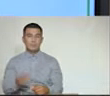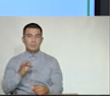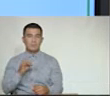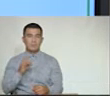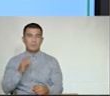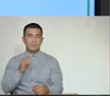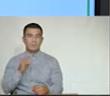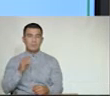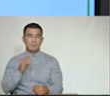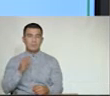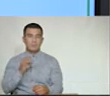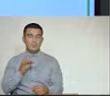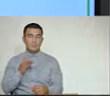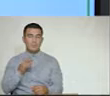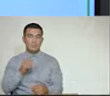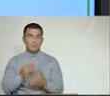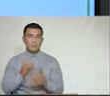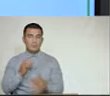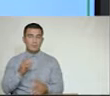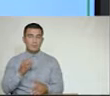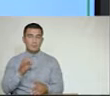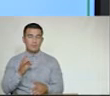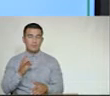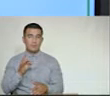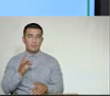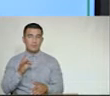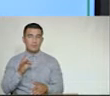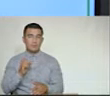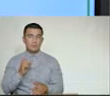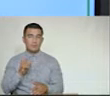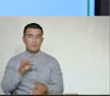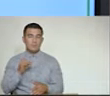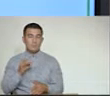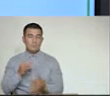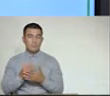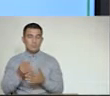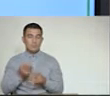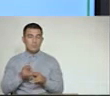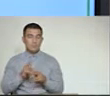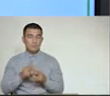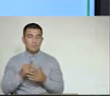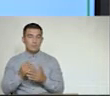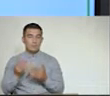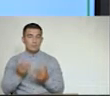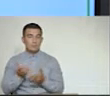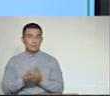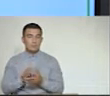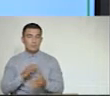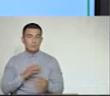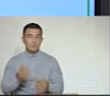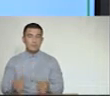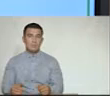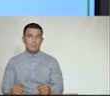Infuzoriyalar va sporalilar. Infuzoriyalar sinfining vakili tufilka bilan aziz o'quvchilar tanishib oldik, to'g'rimi? Hozir